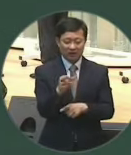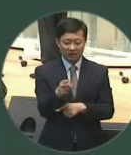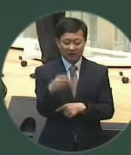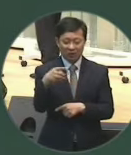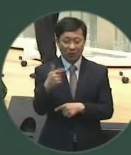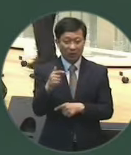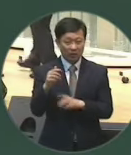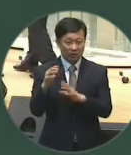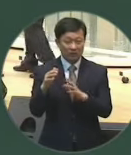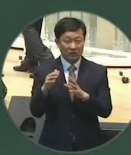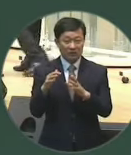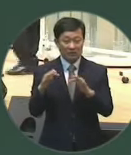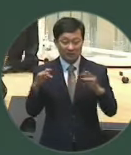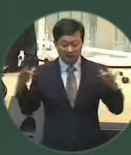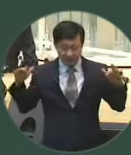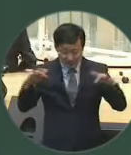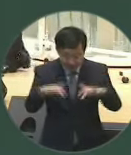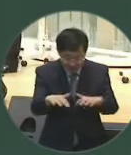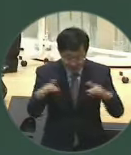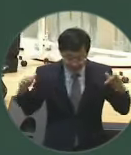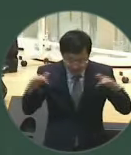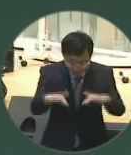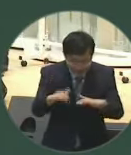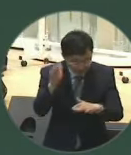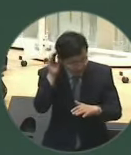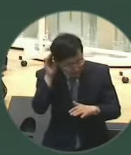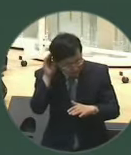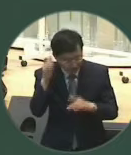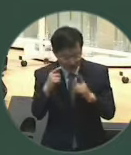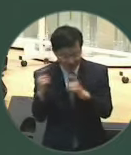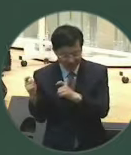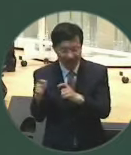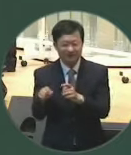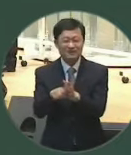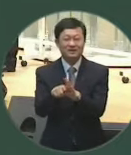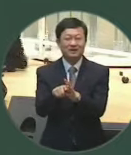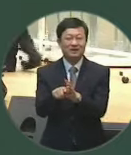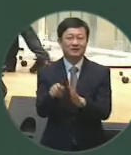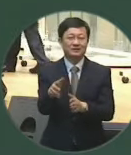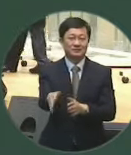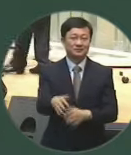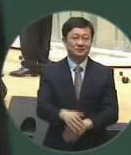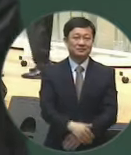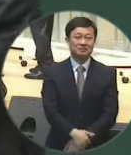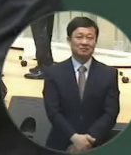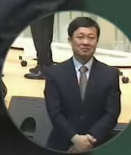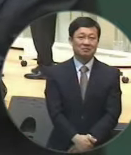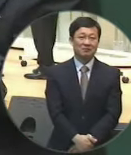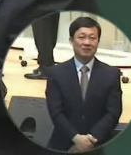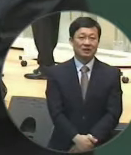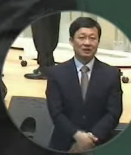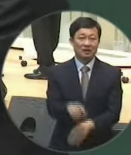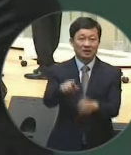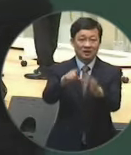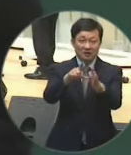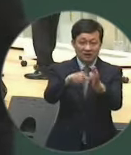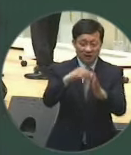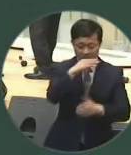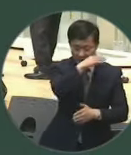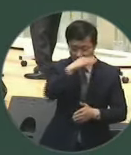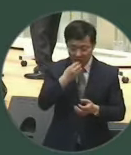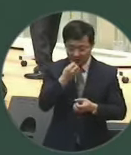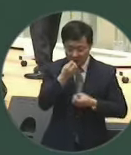theology that way. 거의 여론신앙. They follow the popular faith. 그때에 바르게 고백한 거지.